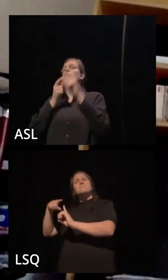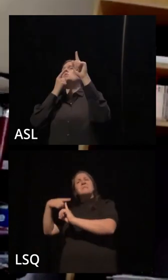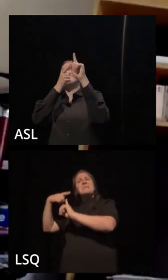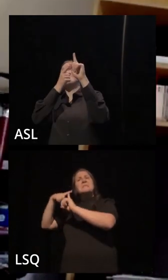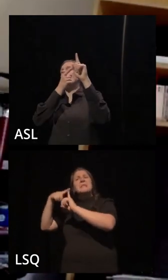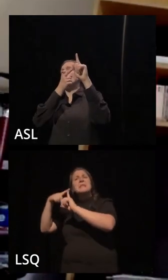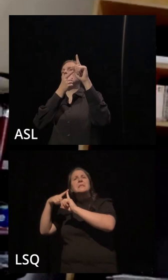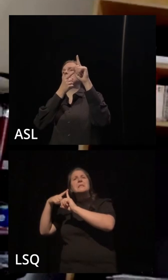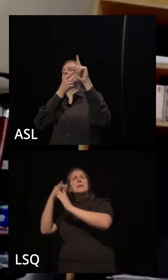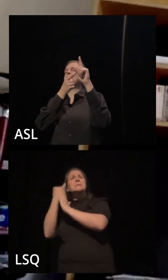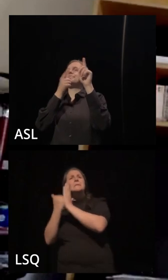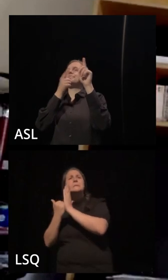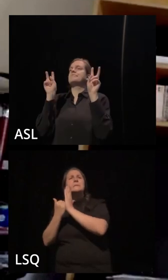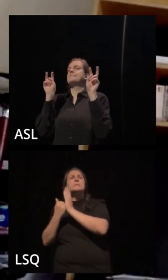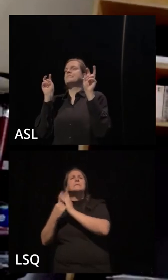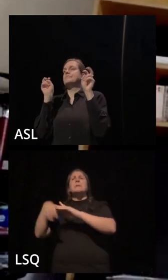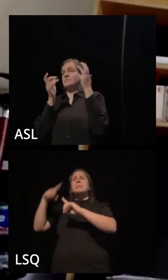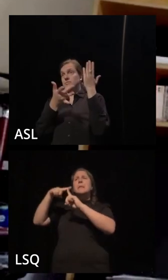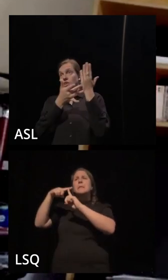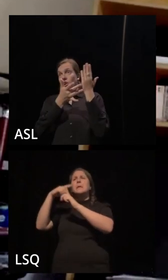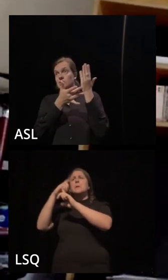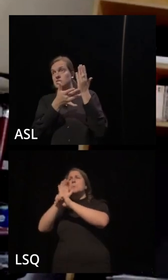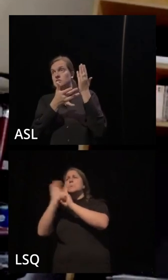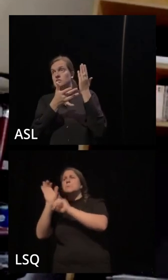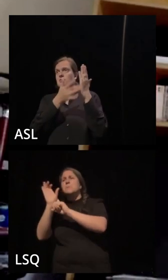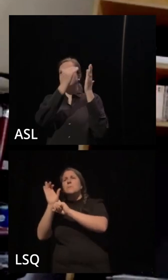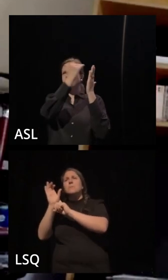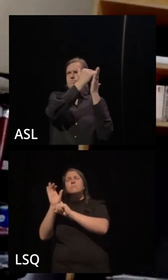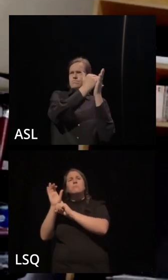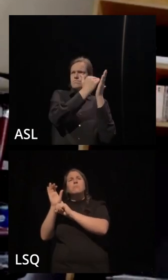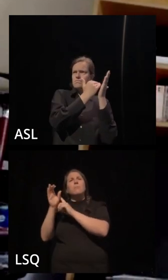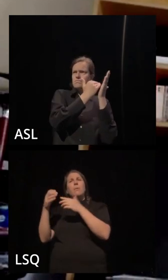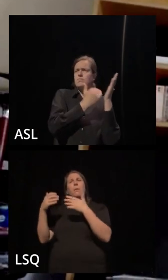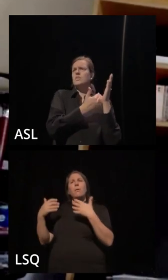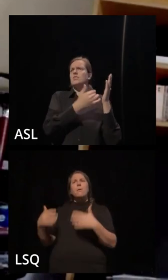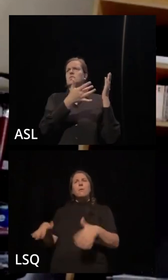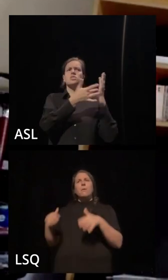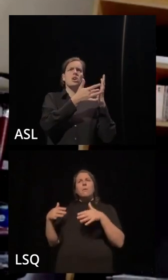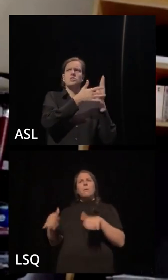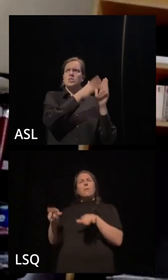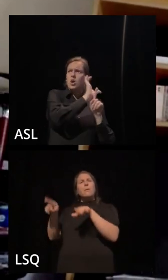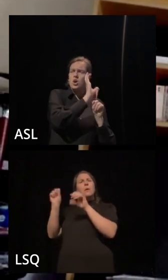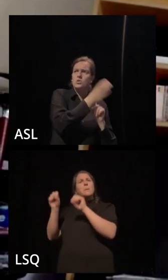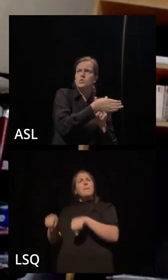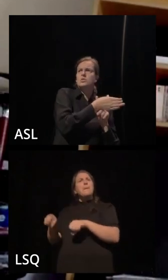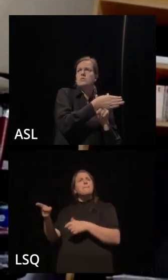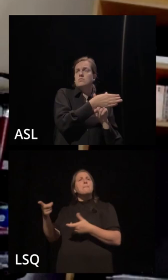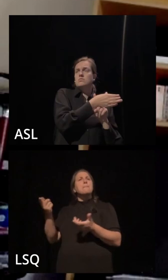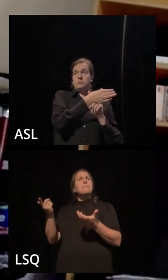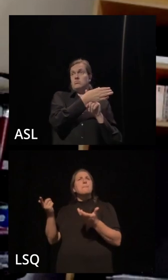et culturelles pouvaient être intelligentes pour penser, pour